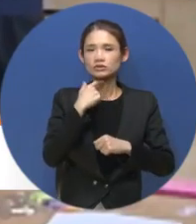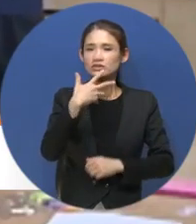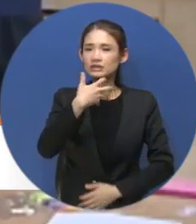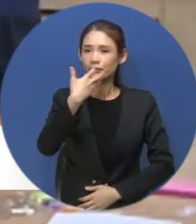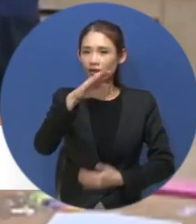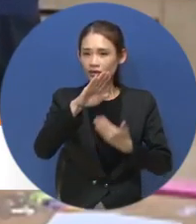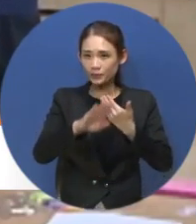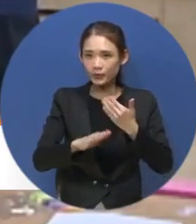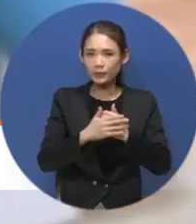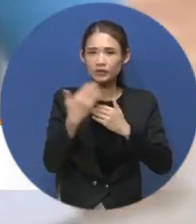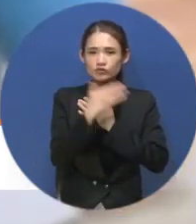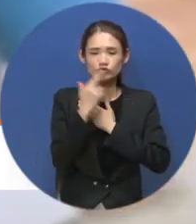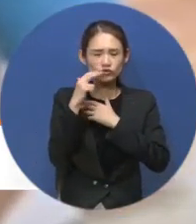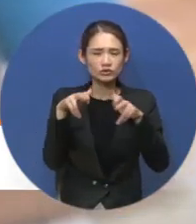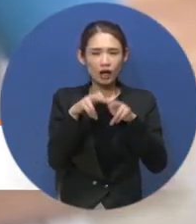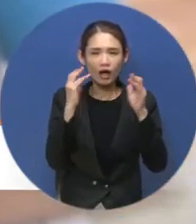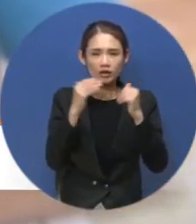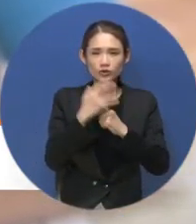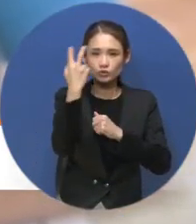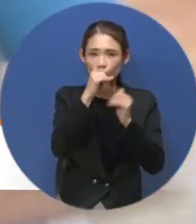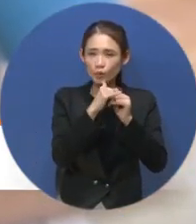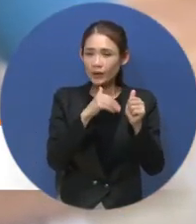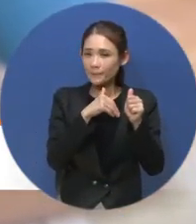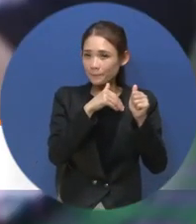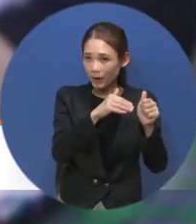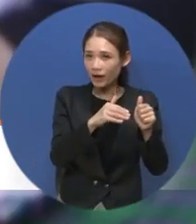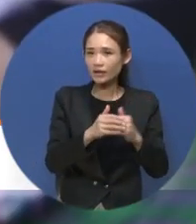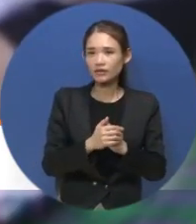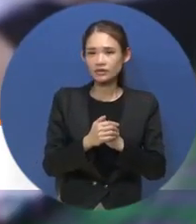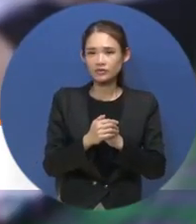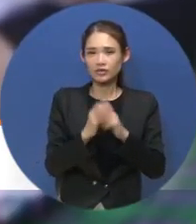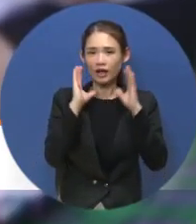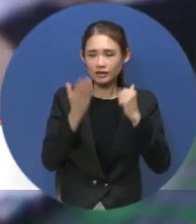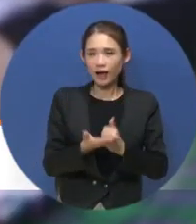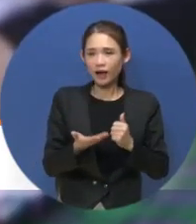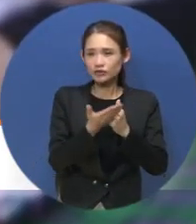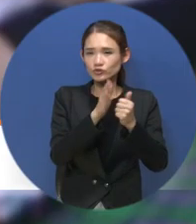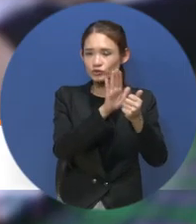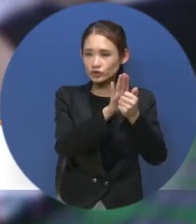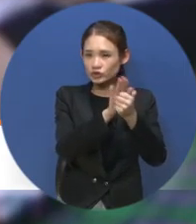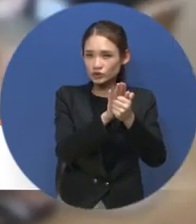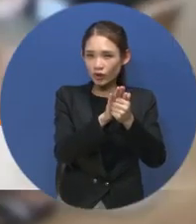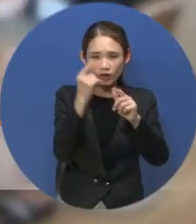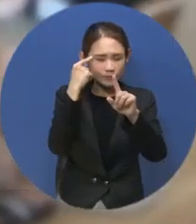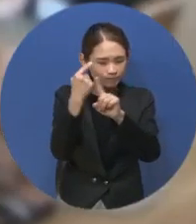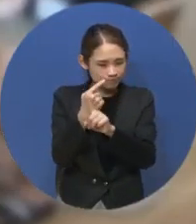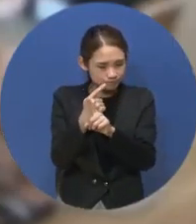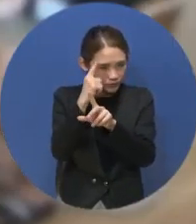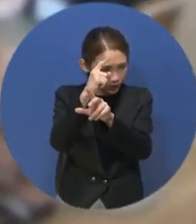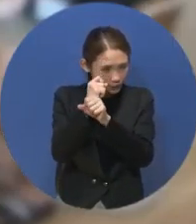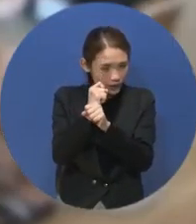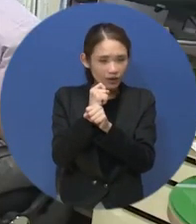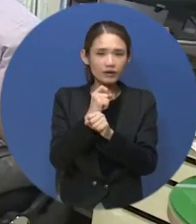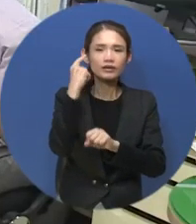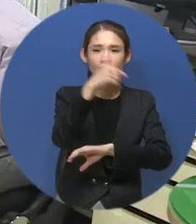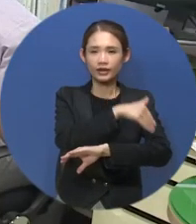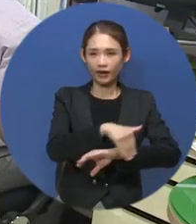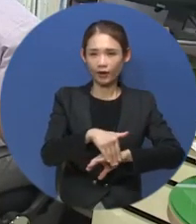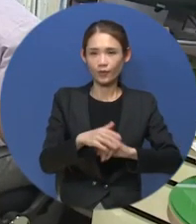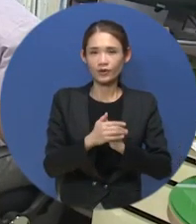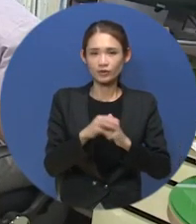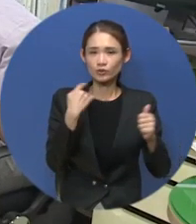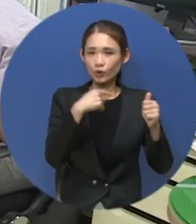책임을 높입니다. 영유아 건강검진 정보와 위기아동 조기 발견 시스템을 연계해 미수검자 안내를